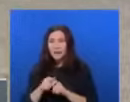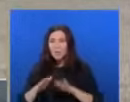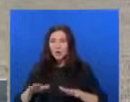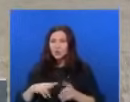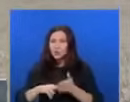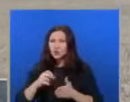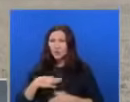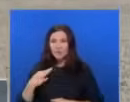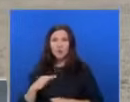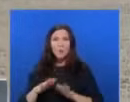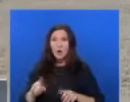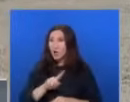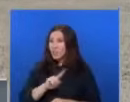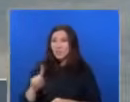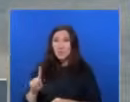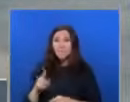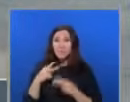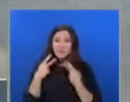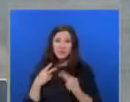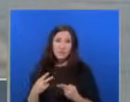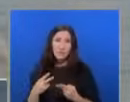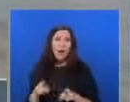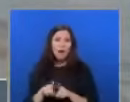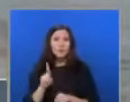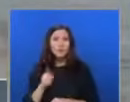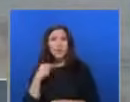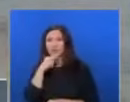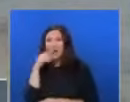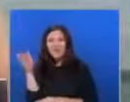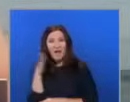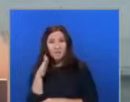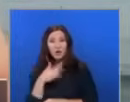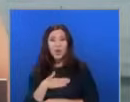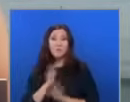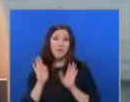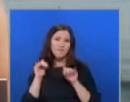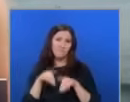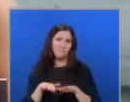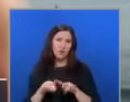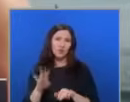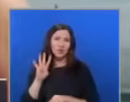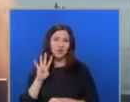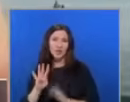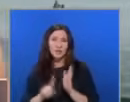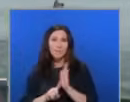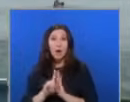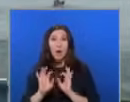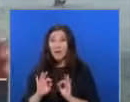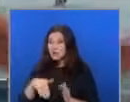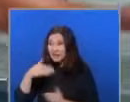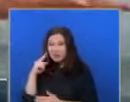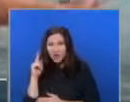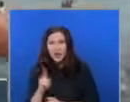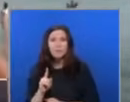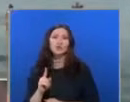опасно. Морето е изключително непредвидимо, както може да е червен флаг и да има вълни 4 бала. Така следващия